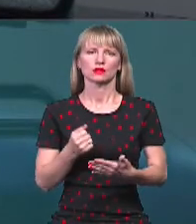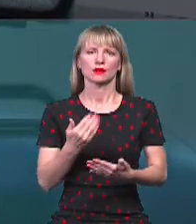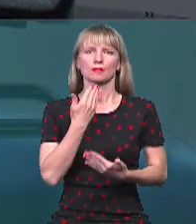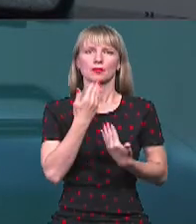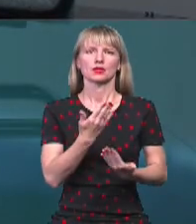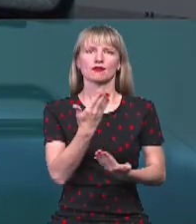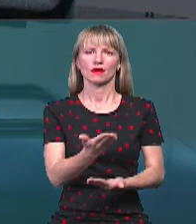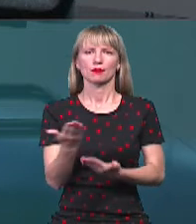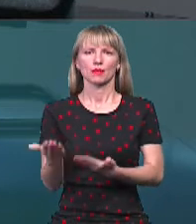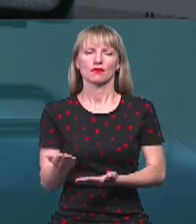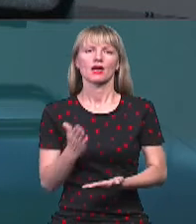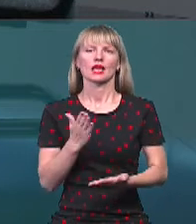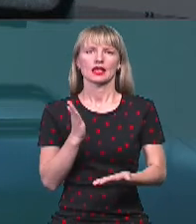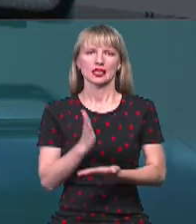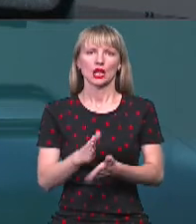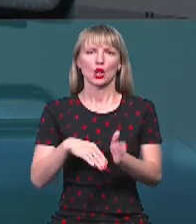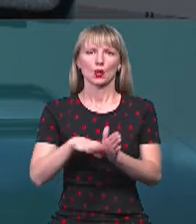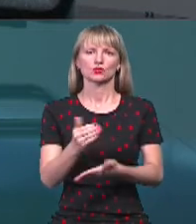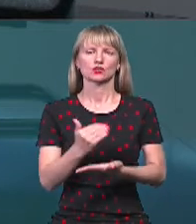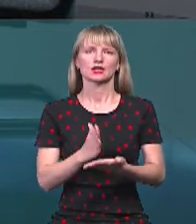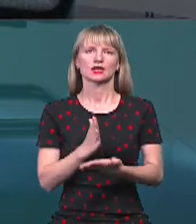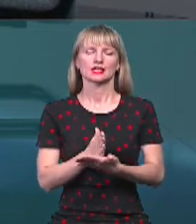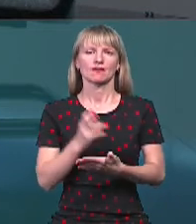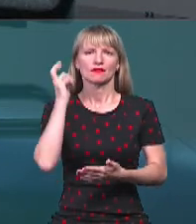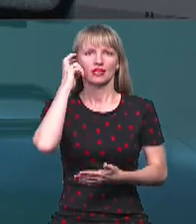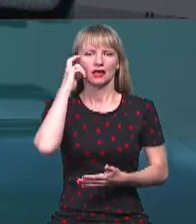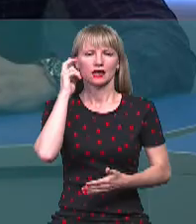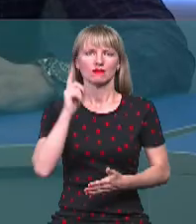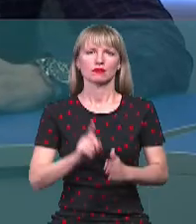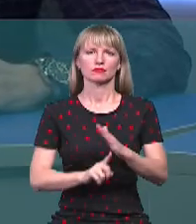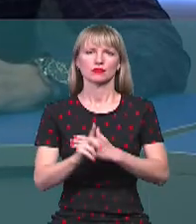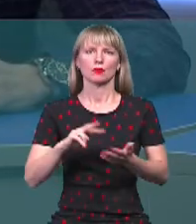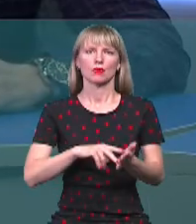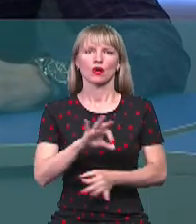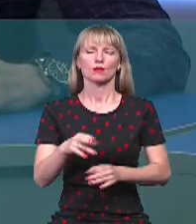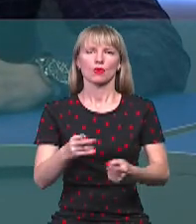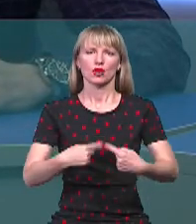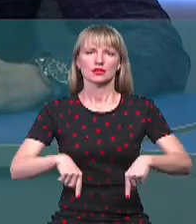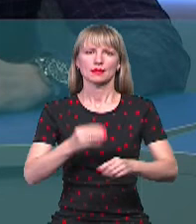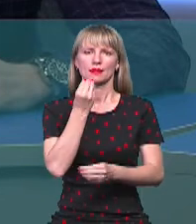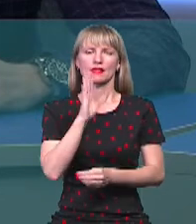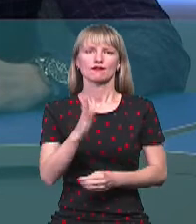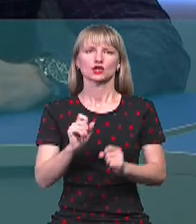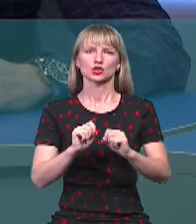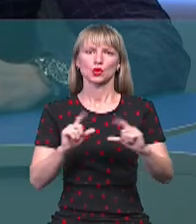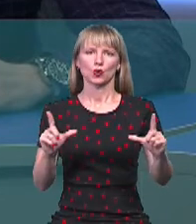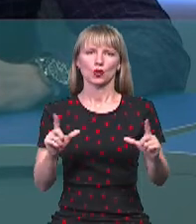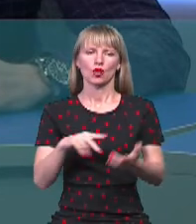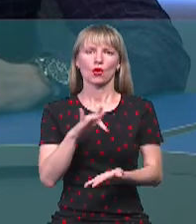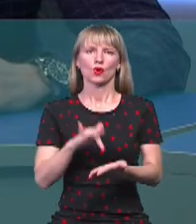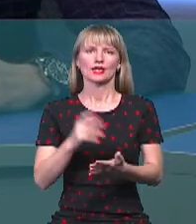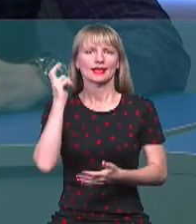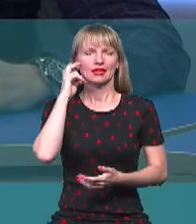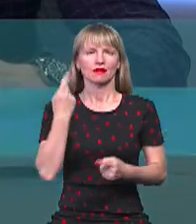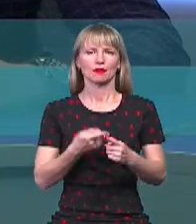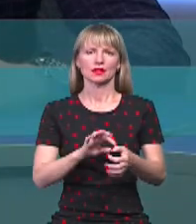пане Геннадію. Да, лучші результати є. Зараз в Києві є пілотний проєкт по організації питання в школах. В школе города Киева. Об